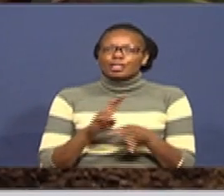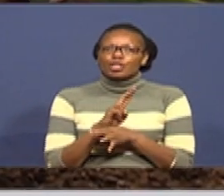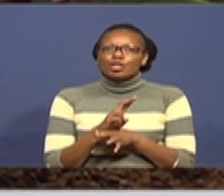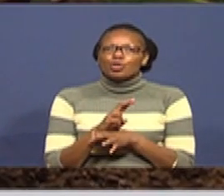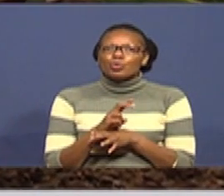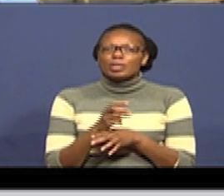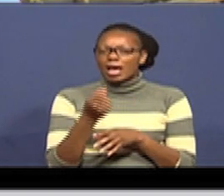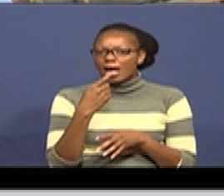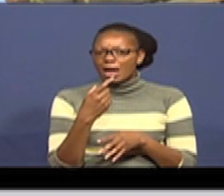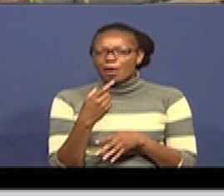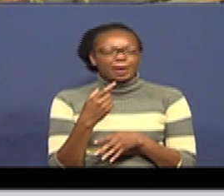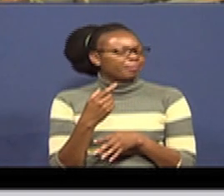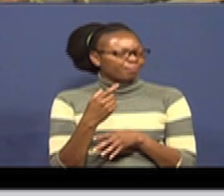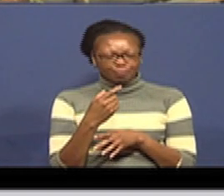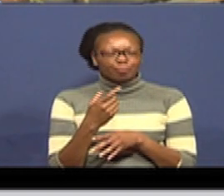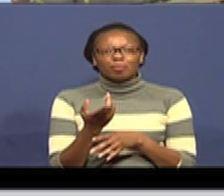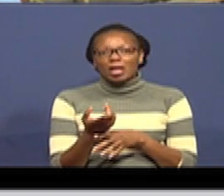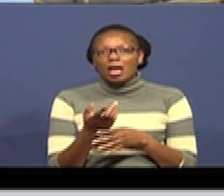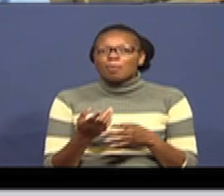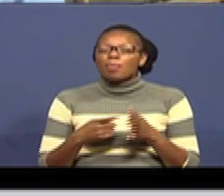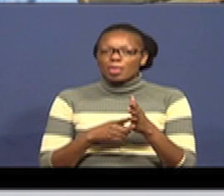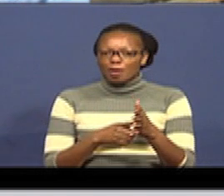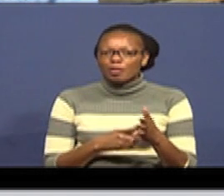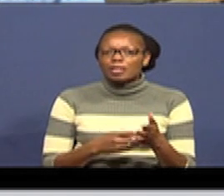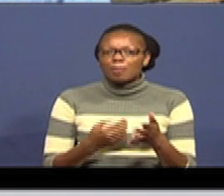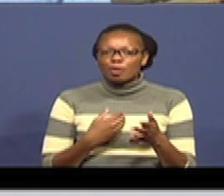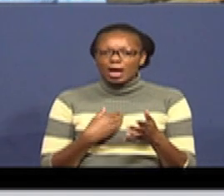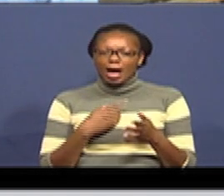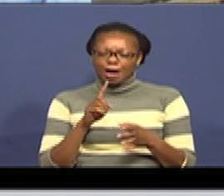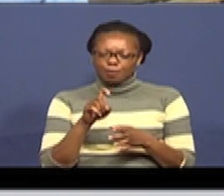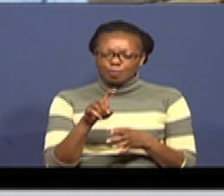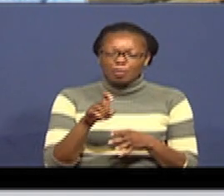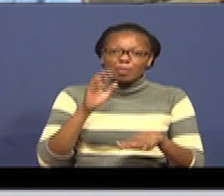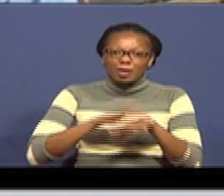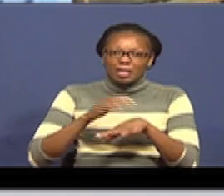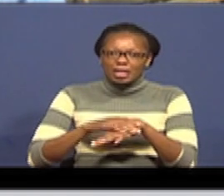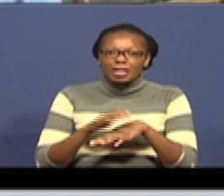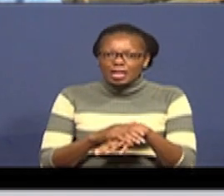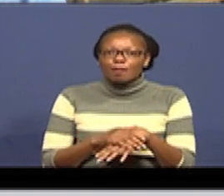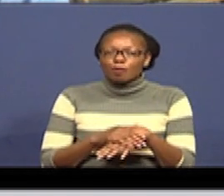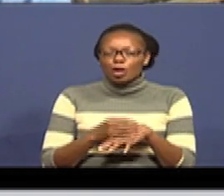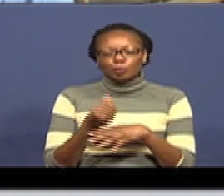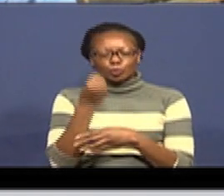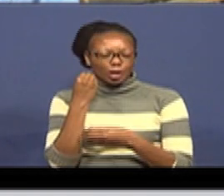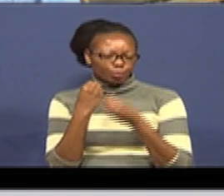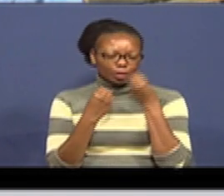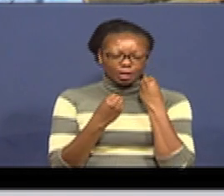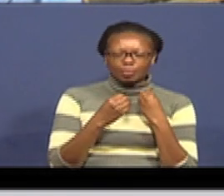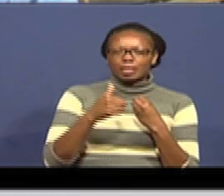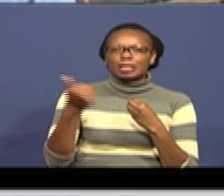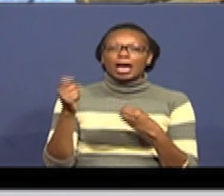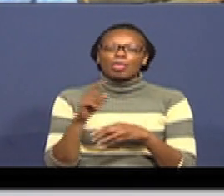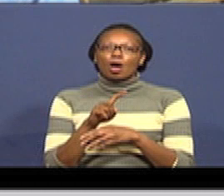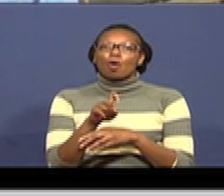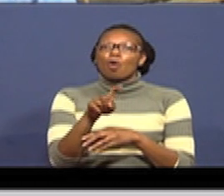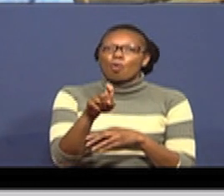Changamoto tuko na njia mbadala instead ya kutumia dawa. Kwa mfano kama ni hiyo red spider mite, unaweza tumia wadudu ambao wengine